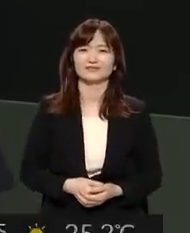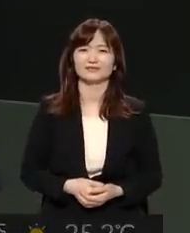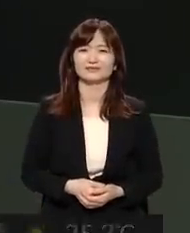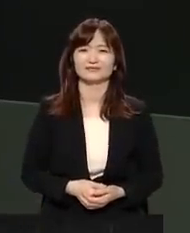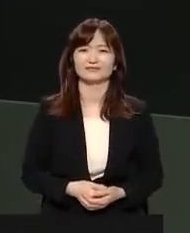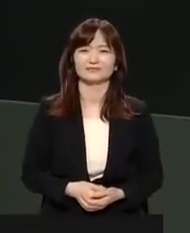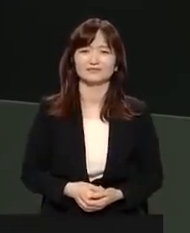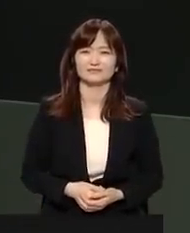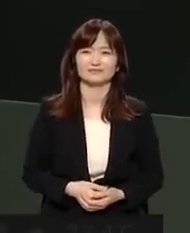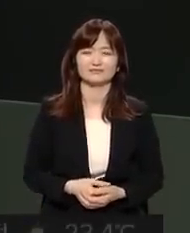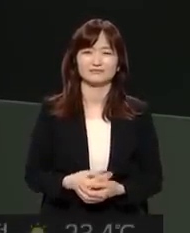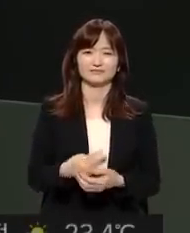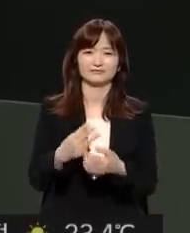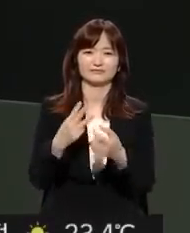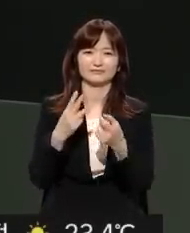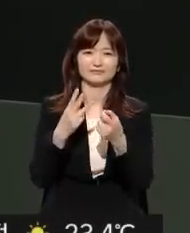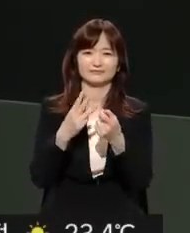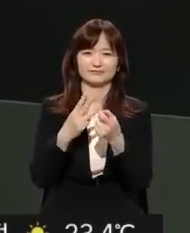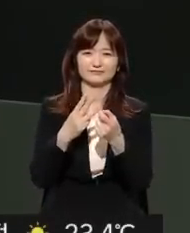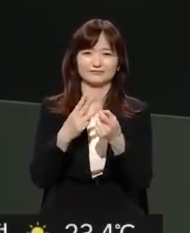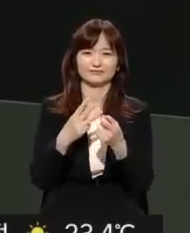다음 뉴스 또 이어가 보죠.